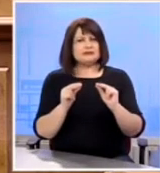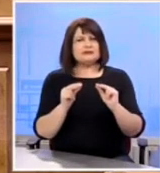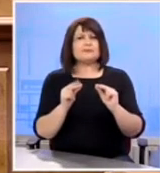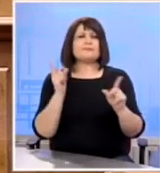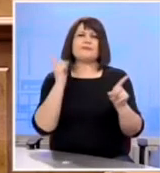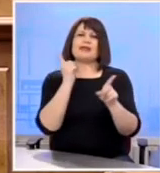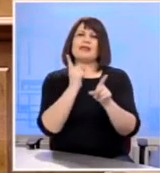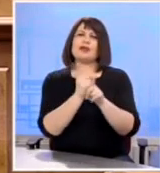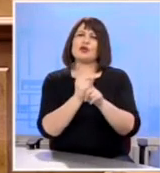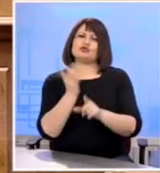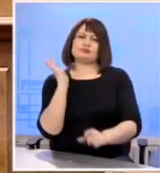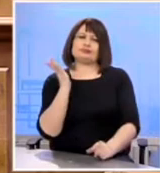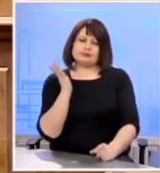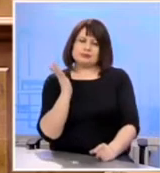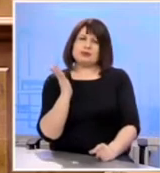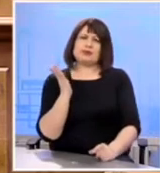ειδικό αγορητή και τον